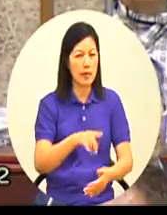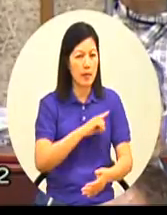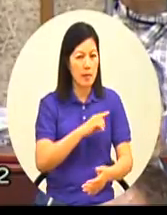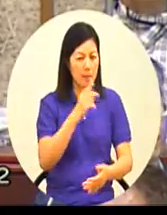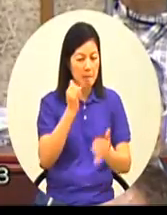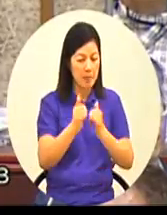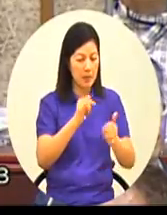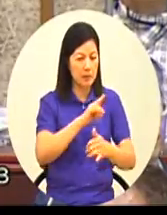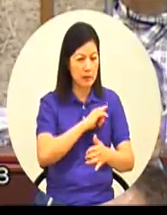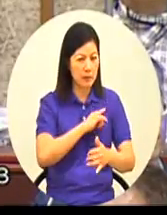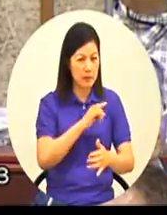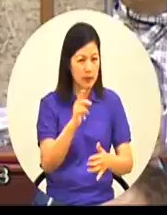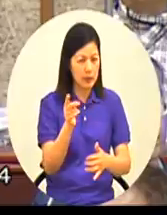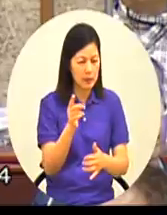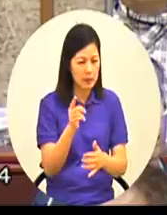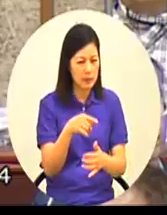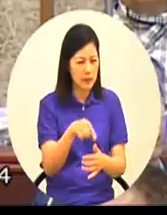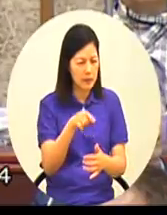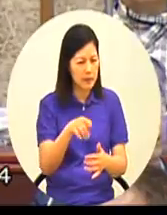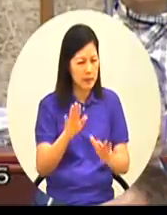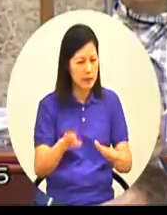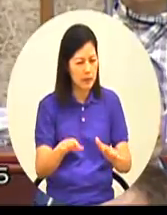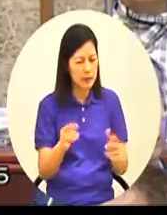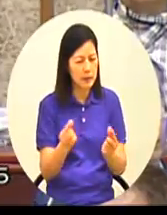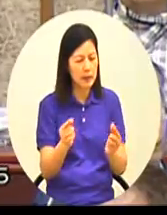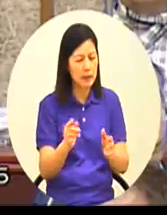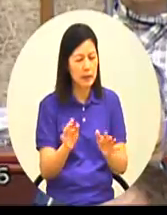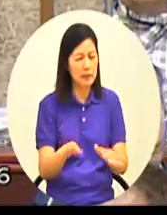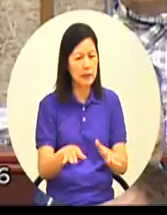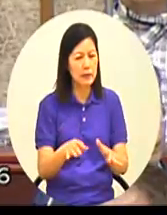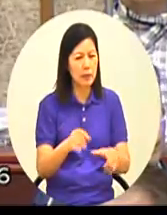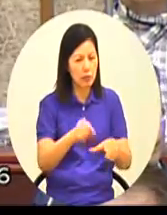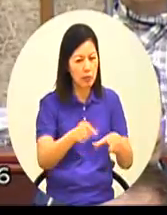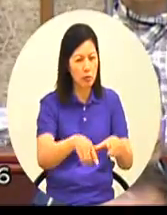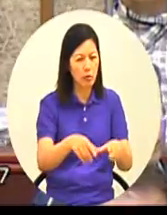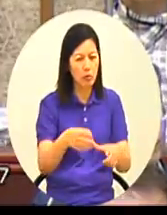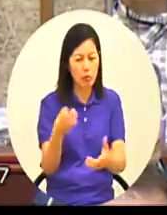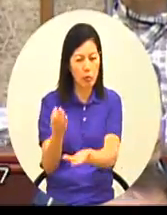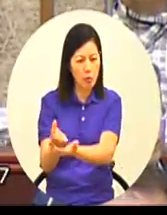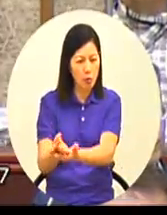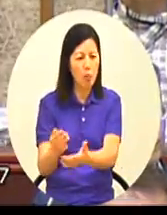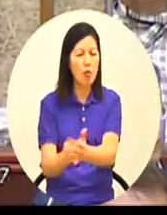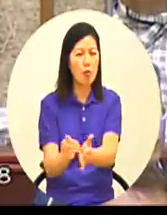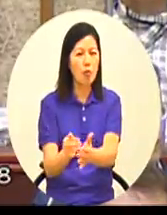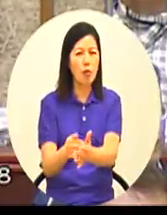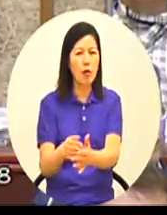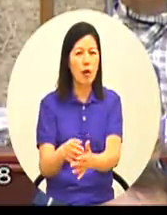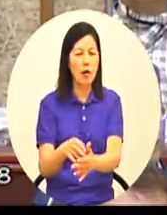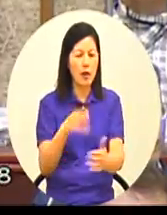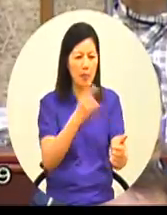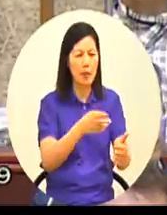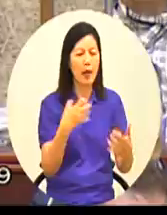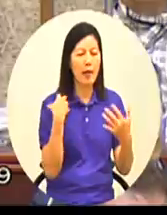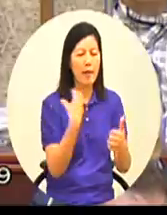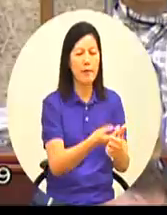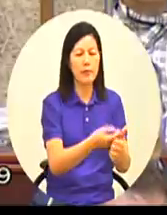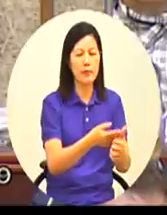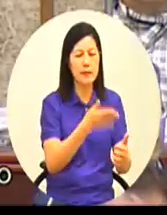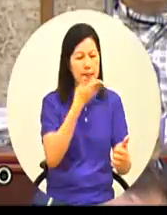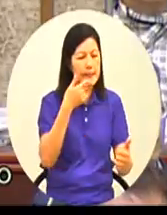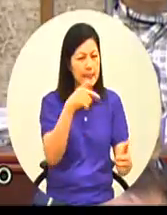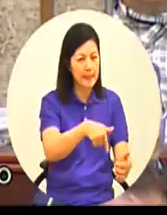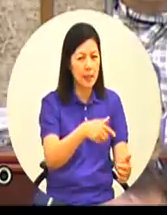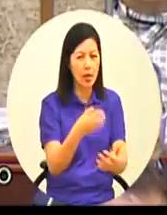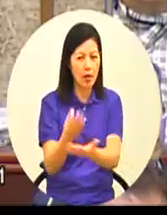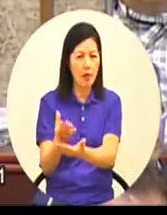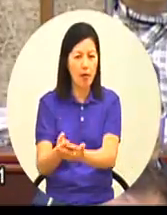情形是，比如说今天厂商已经去赔偿他了，他可能是我们发包的案件，但是厂商已经私下就赔偿他了，所以民众就